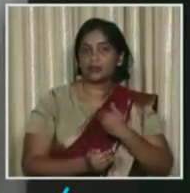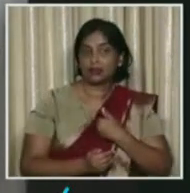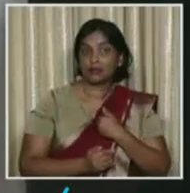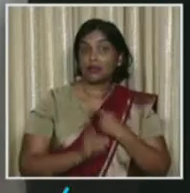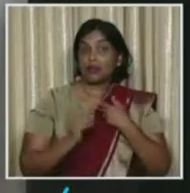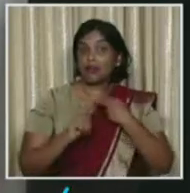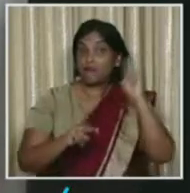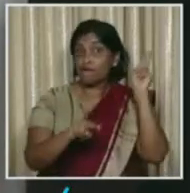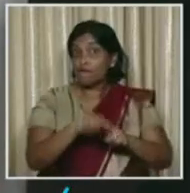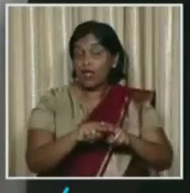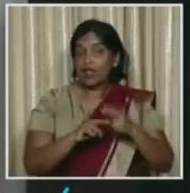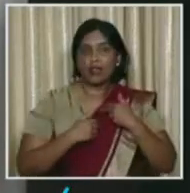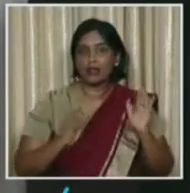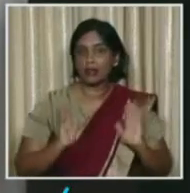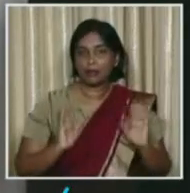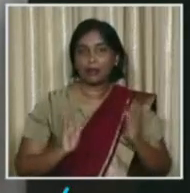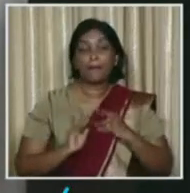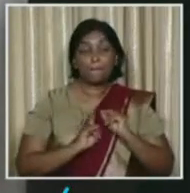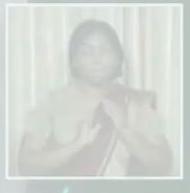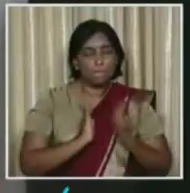කරේ යාළු හිතවත්කමට නෙමෙයි